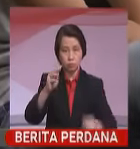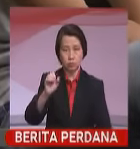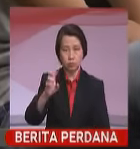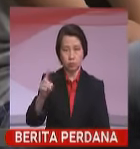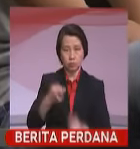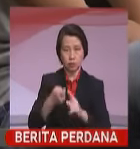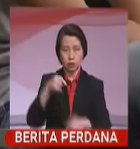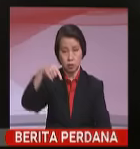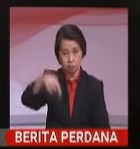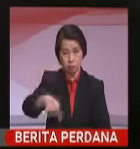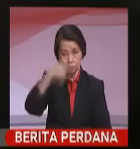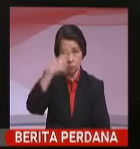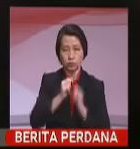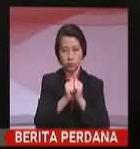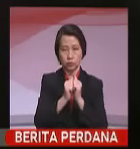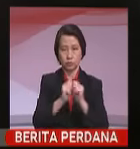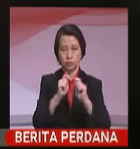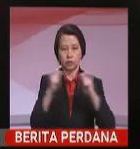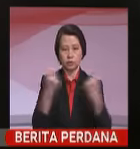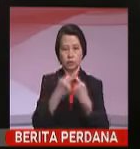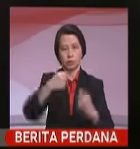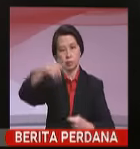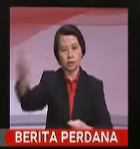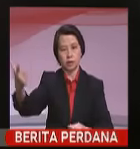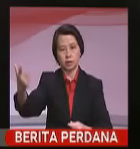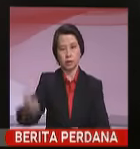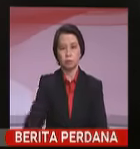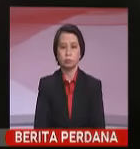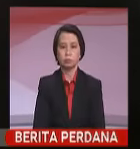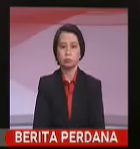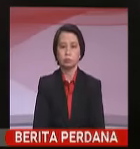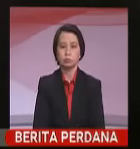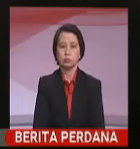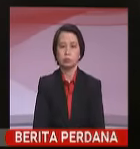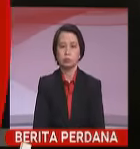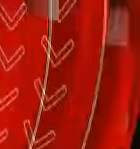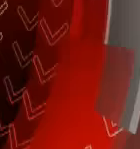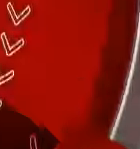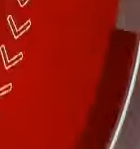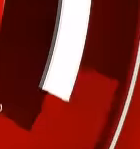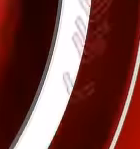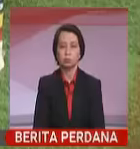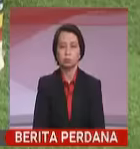negeri berkenaan untuk bersama pasukan lain. Buat masa ini kita telah membuat keputusan.